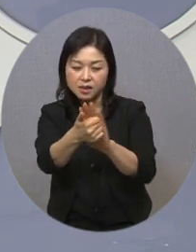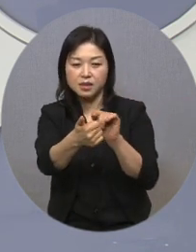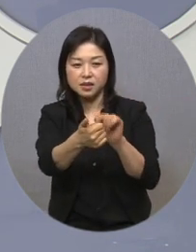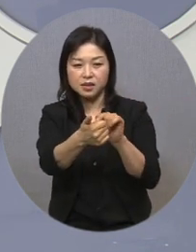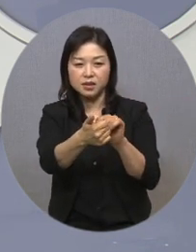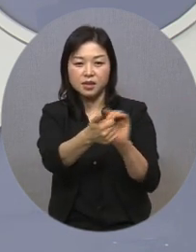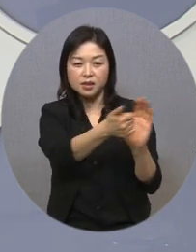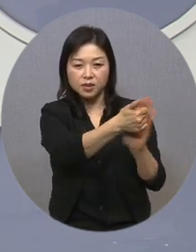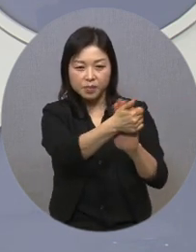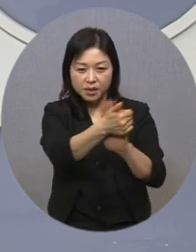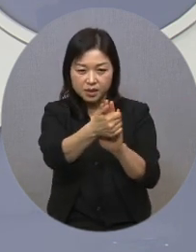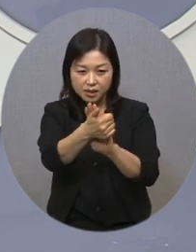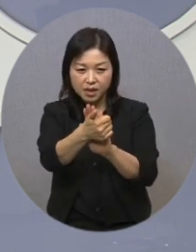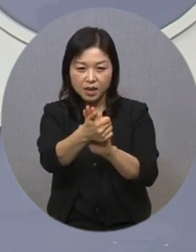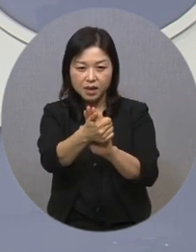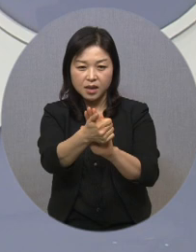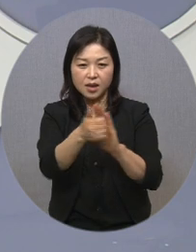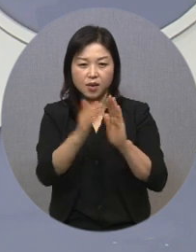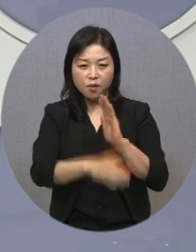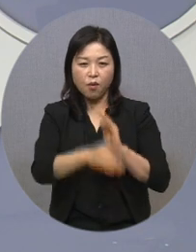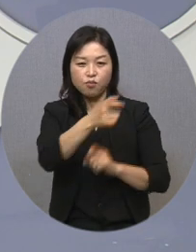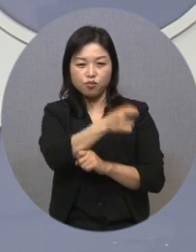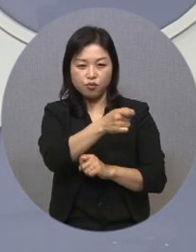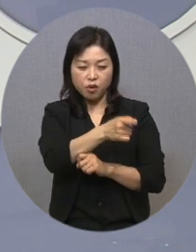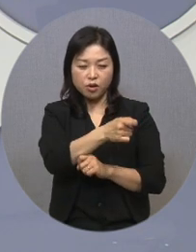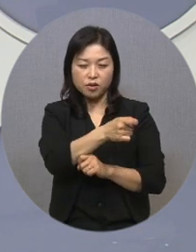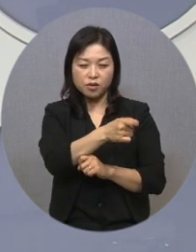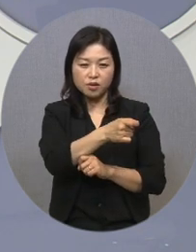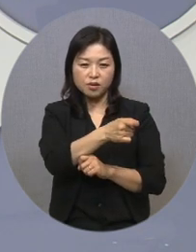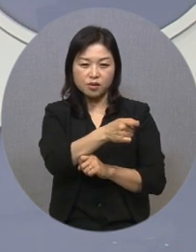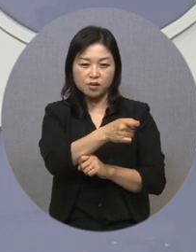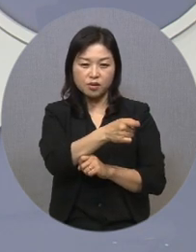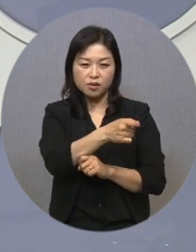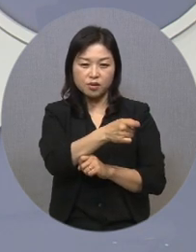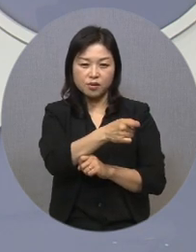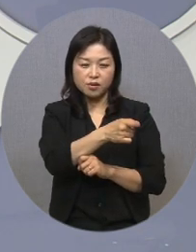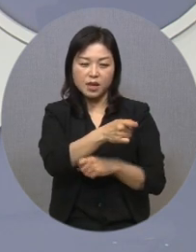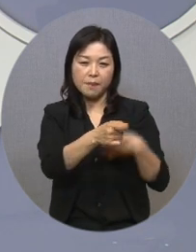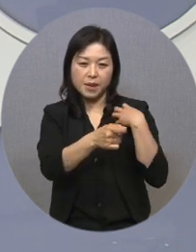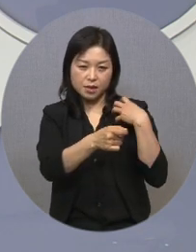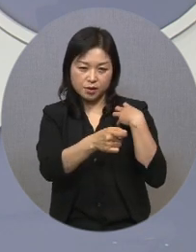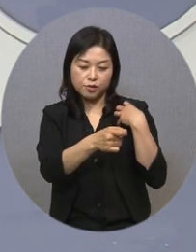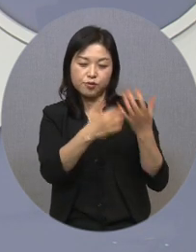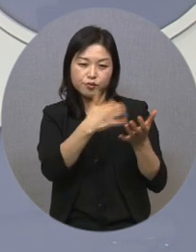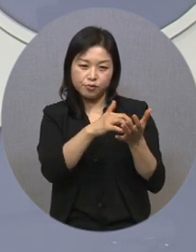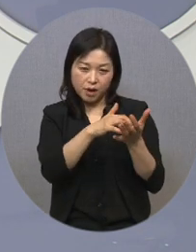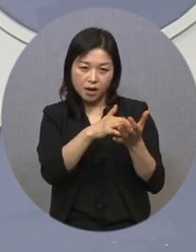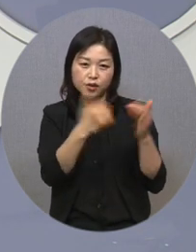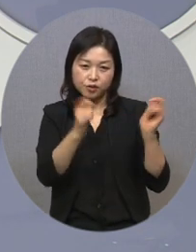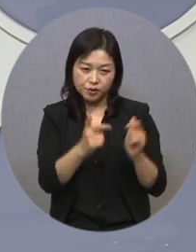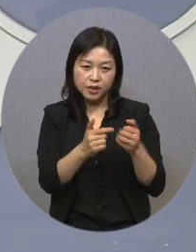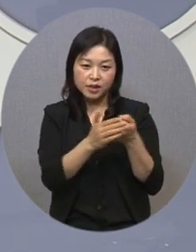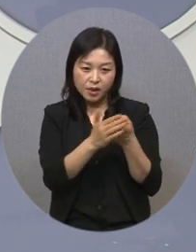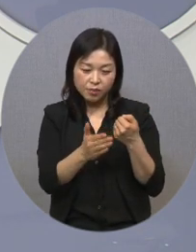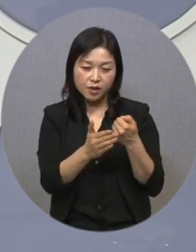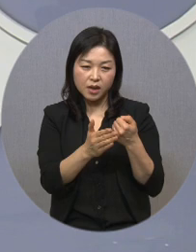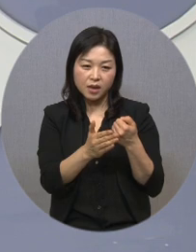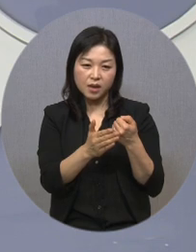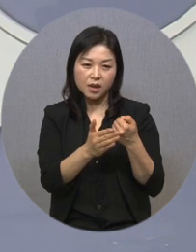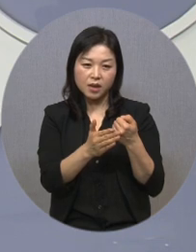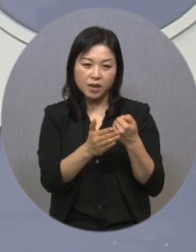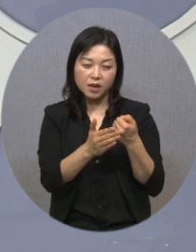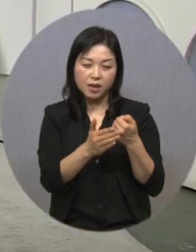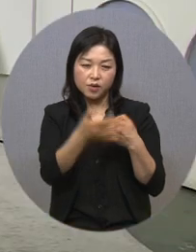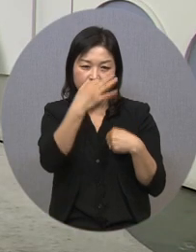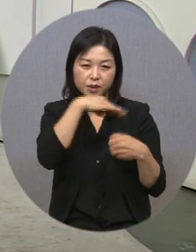그러니까 서비스의 공무원의 수가 좀 내려가니까 질적인 변화가 올 수 있다라고 보고요.